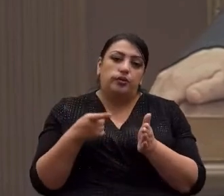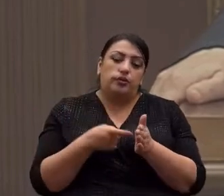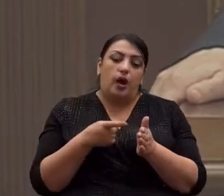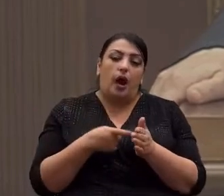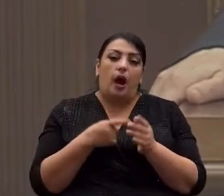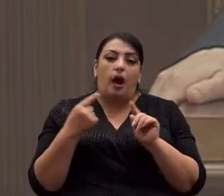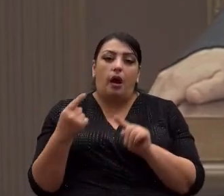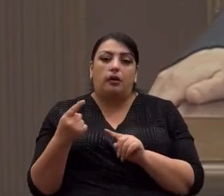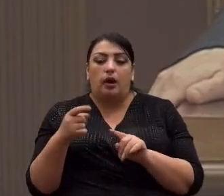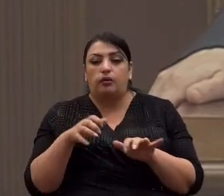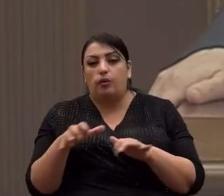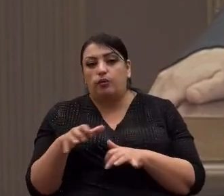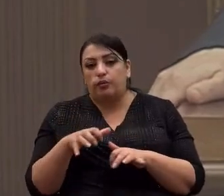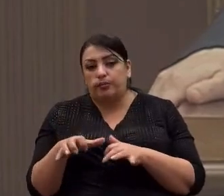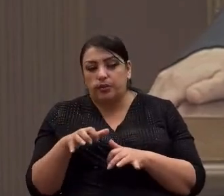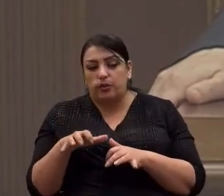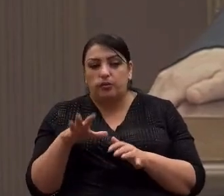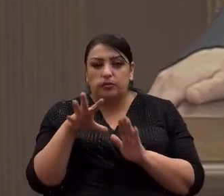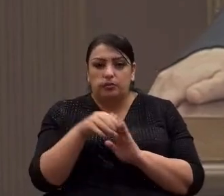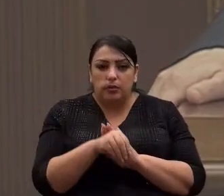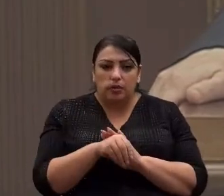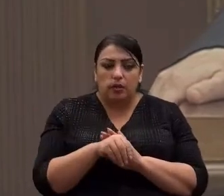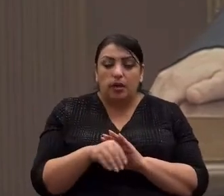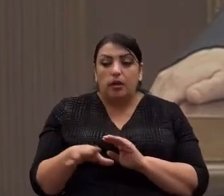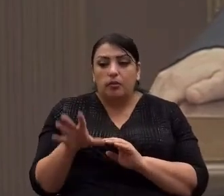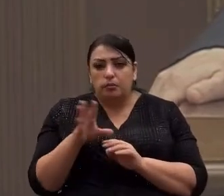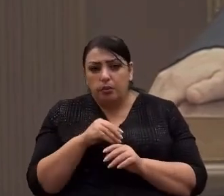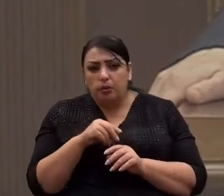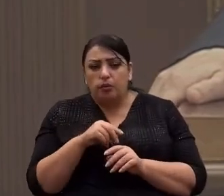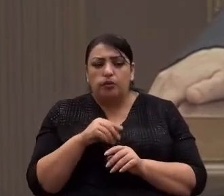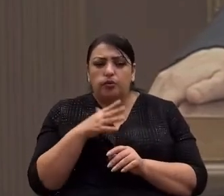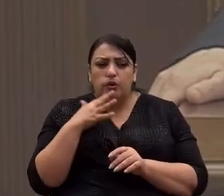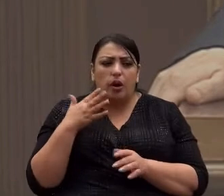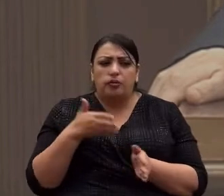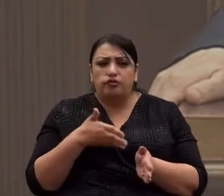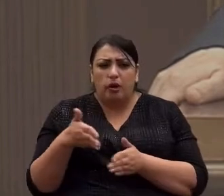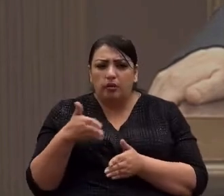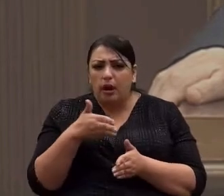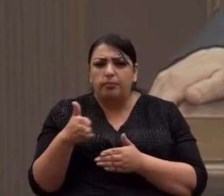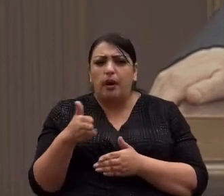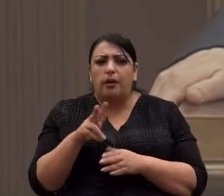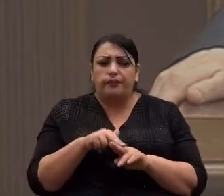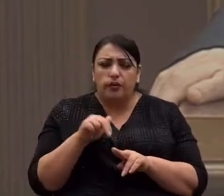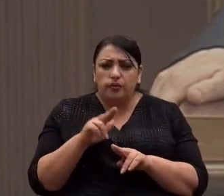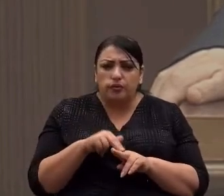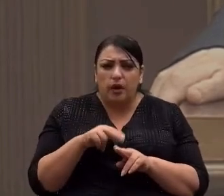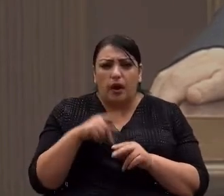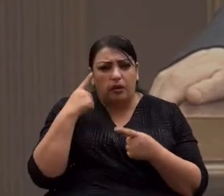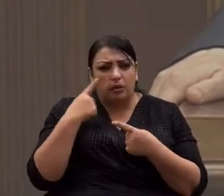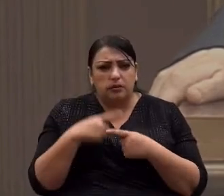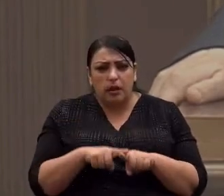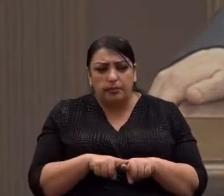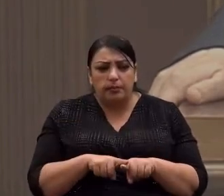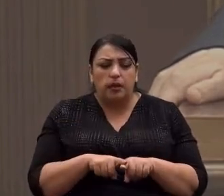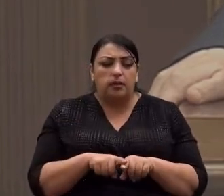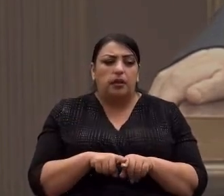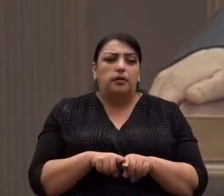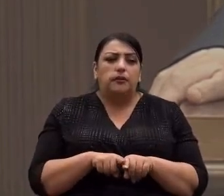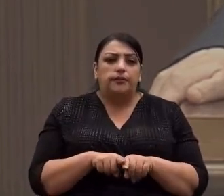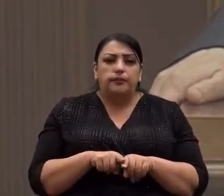հակակոռուպցիոն քնչական մարմնում։ Դրանք բոլորը շատ ճանապարհ անցած, ընդ որում ոստիկանական ակադեմիայից սկսած